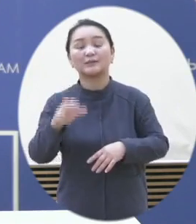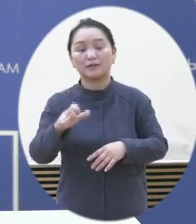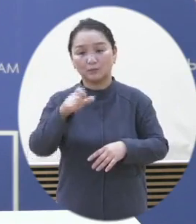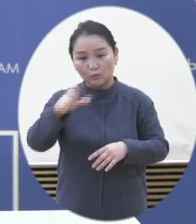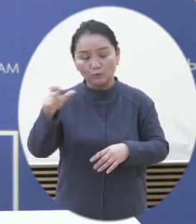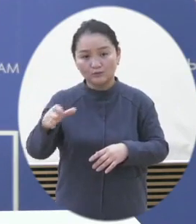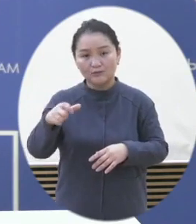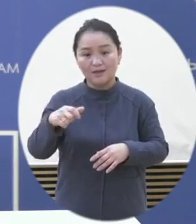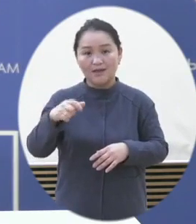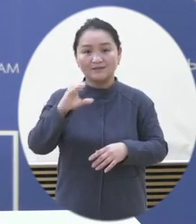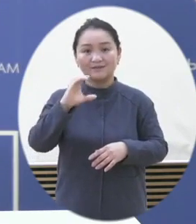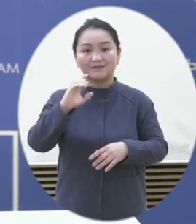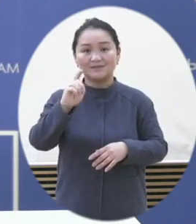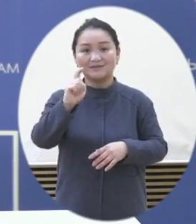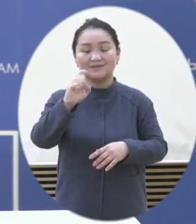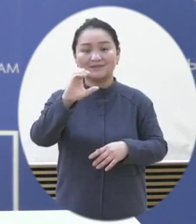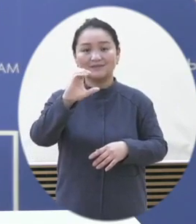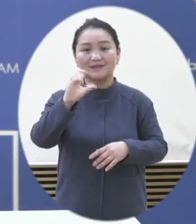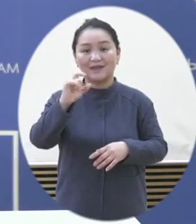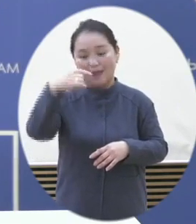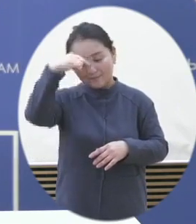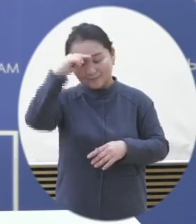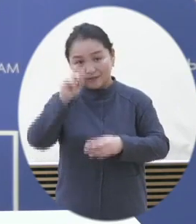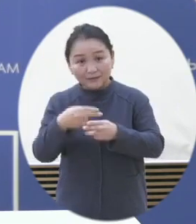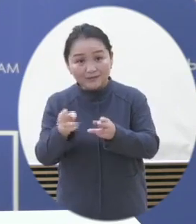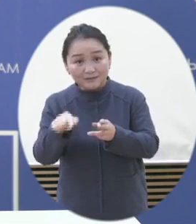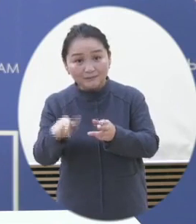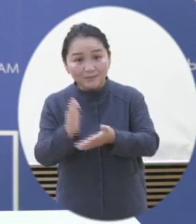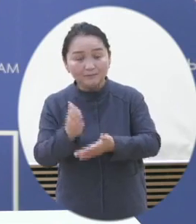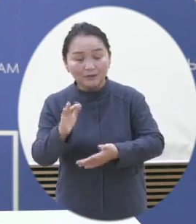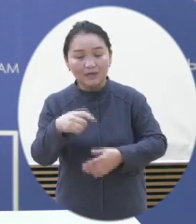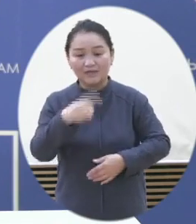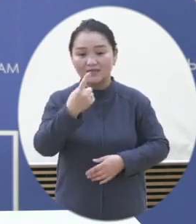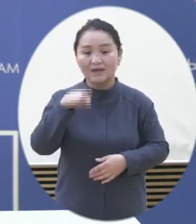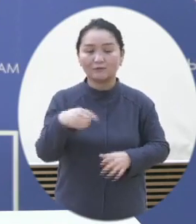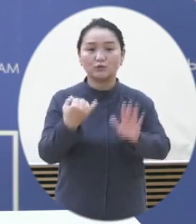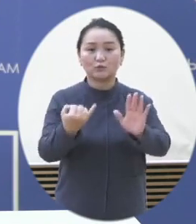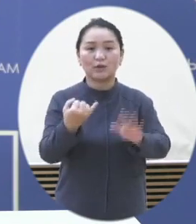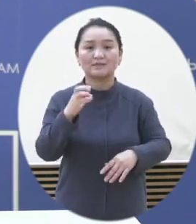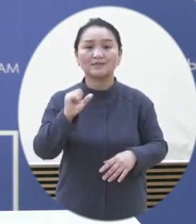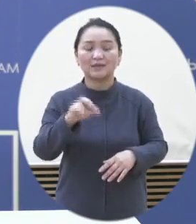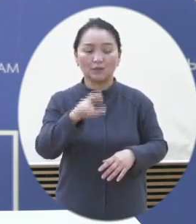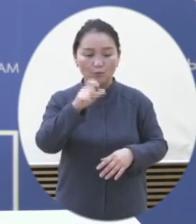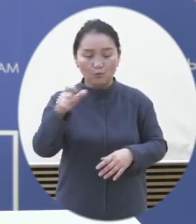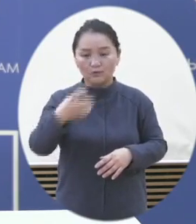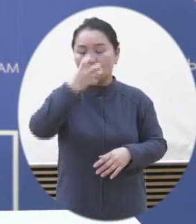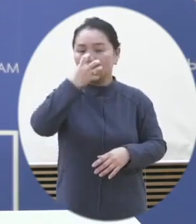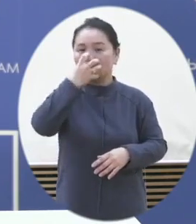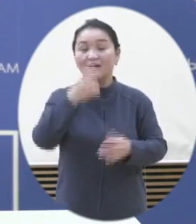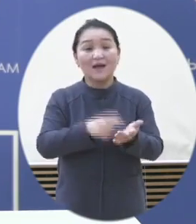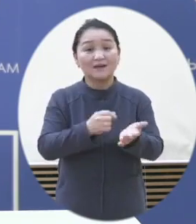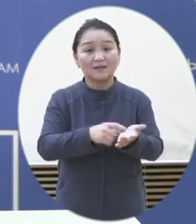амьдруулах тасагт бол эмчилүүлнэ. За 1.6 сая хүн амьсгалын аппарат хэрэглэх шаардлага одоо хэрэгцээ бий болно.